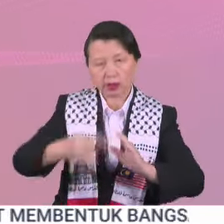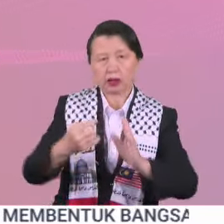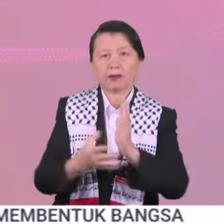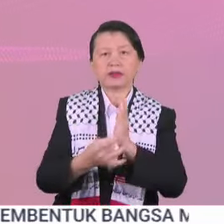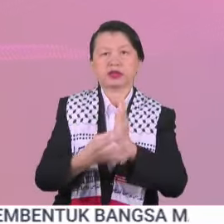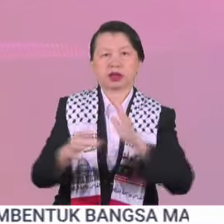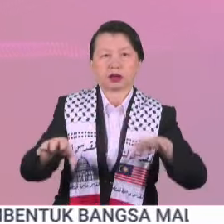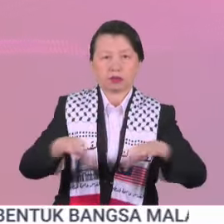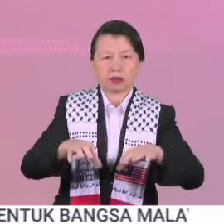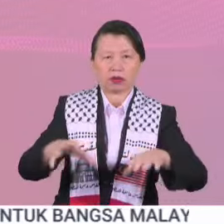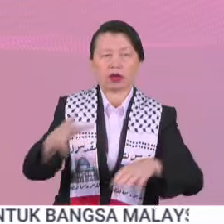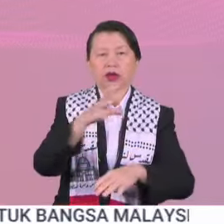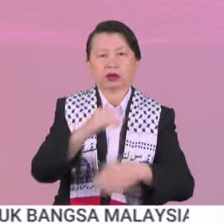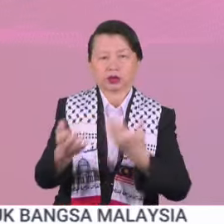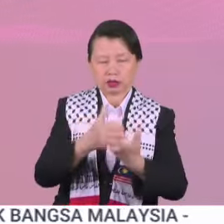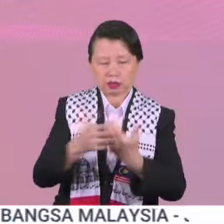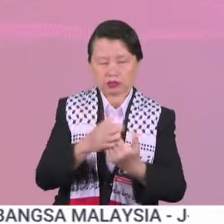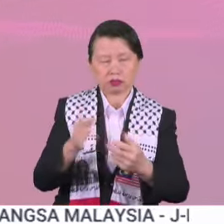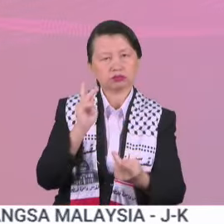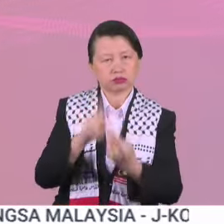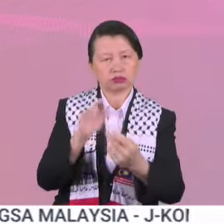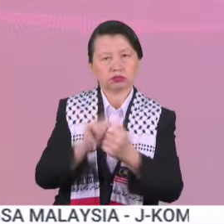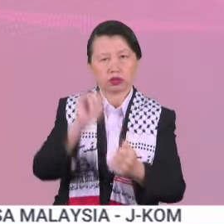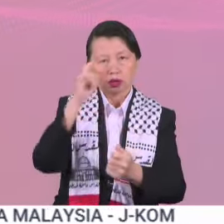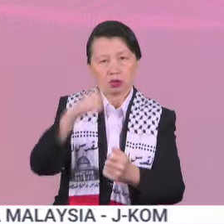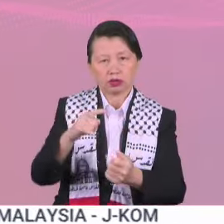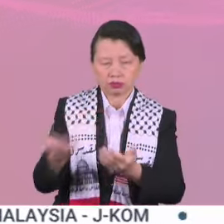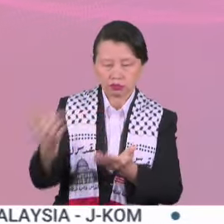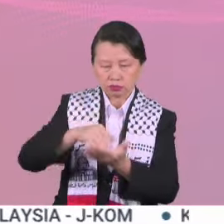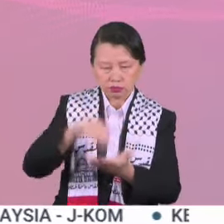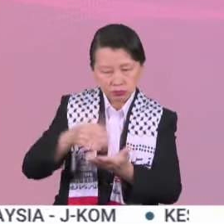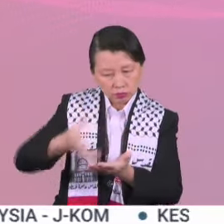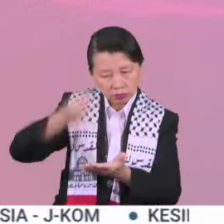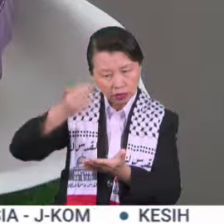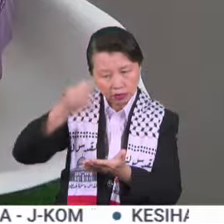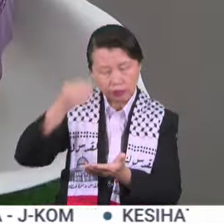dilakukan selain kemudahan yang kondusif untuk mengulang